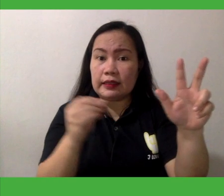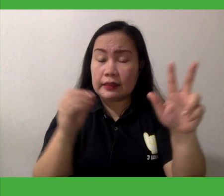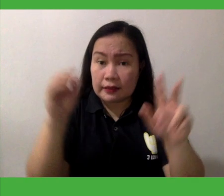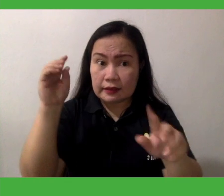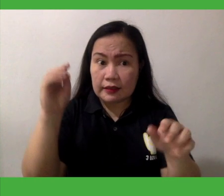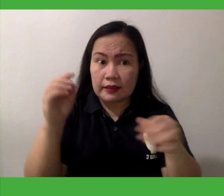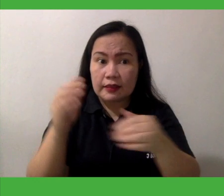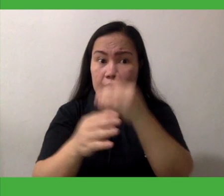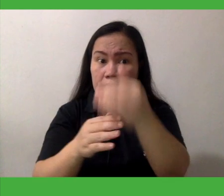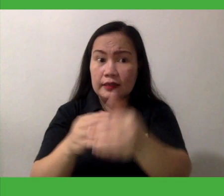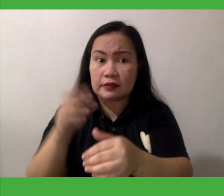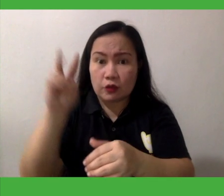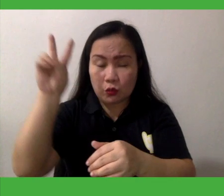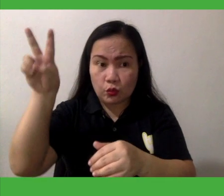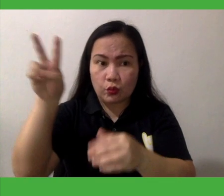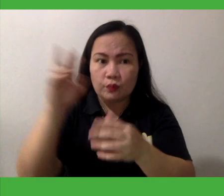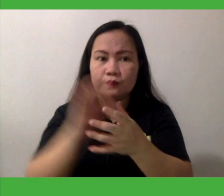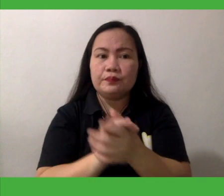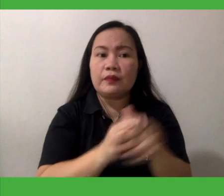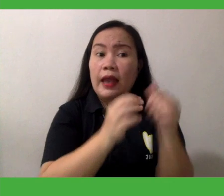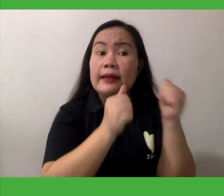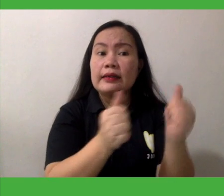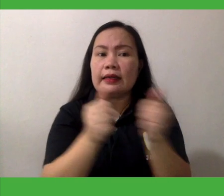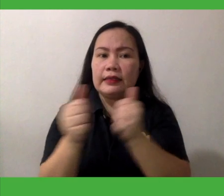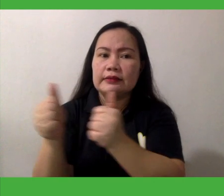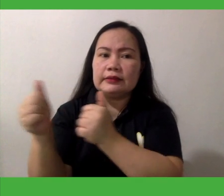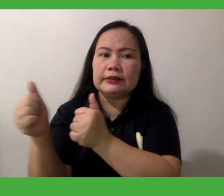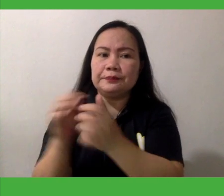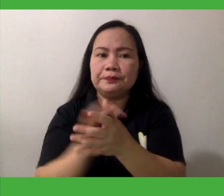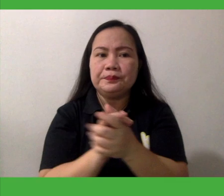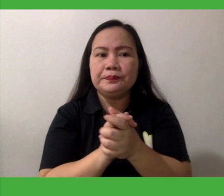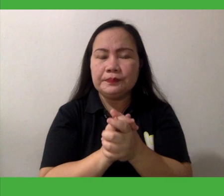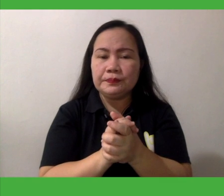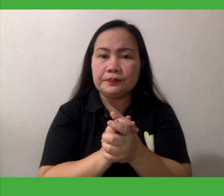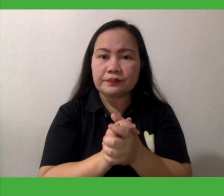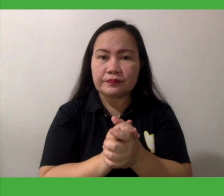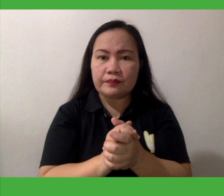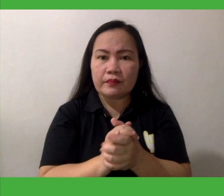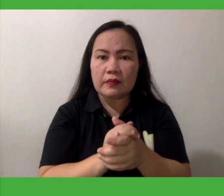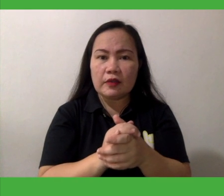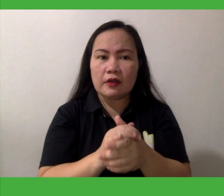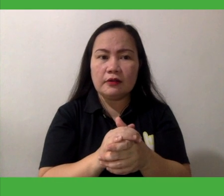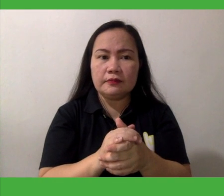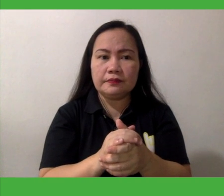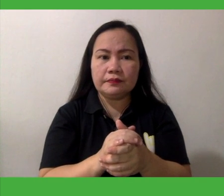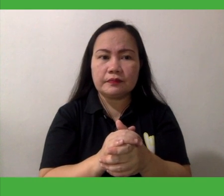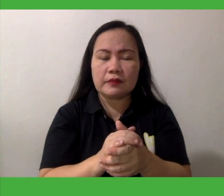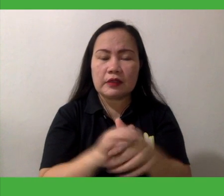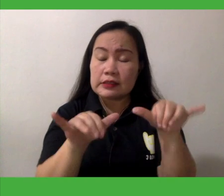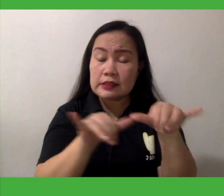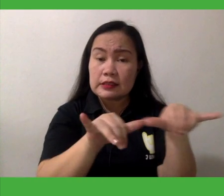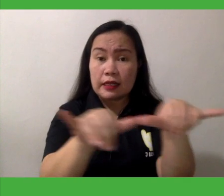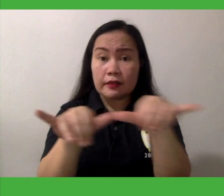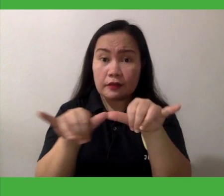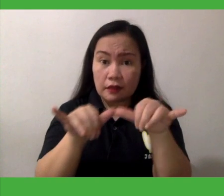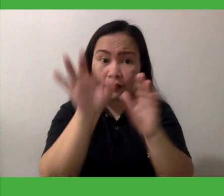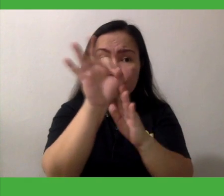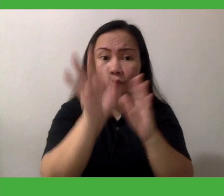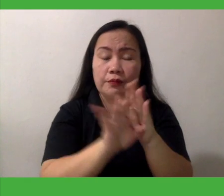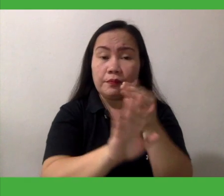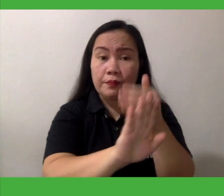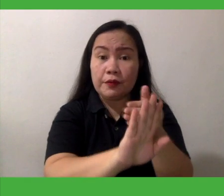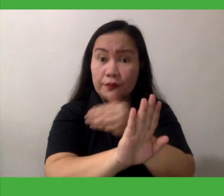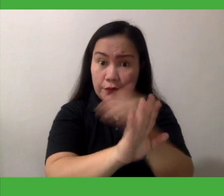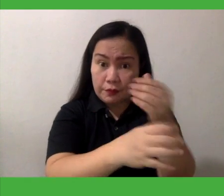Okay? So, kapag ganun, kailangan naka-arrange po muna ang ating algebraic expression